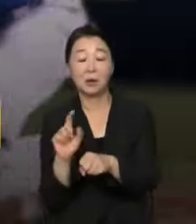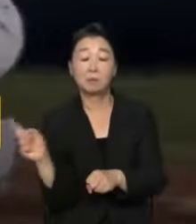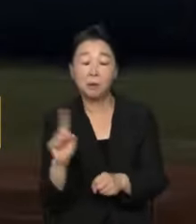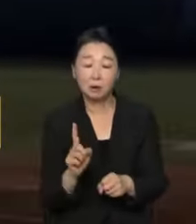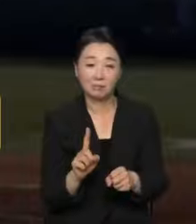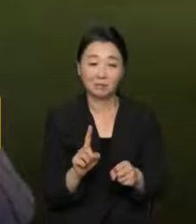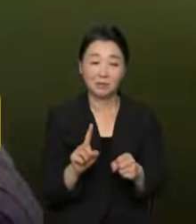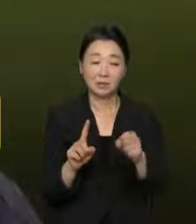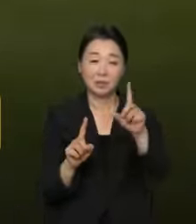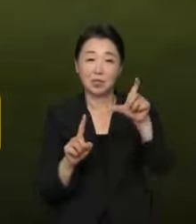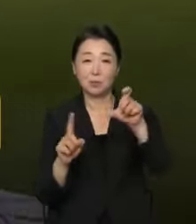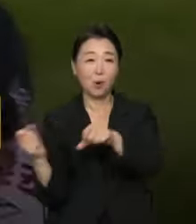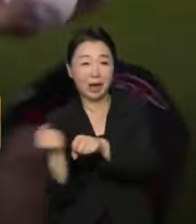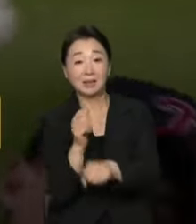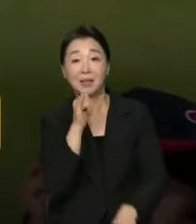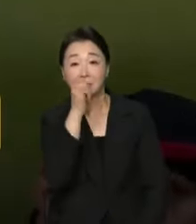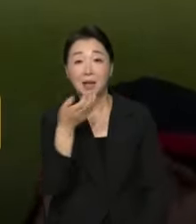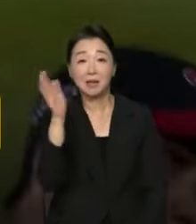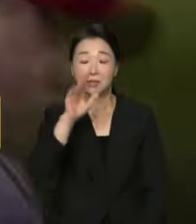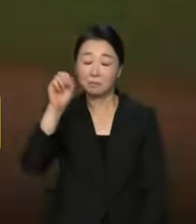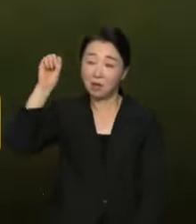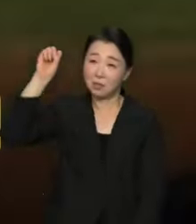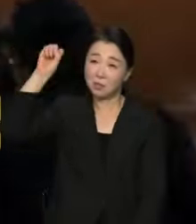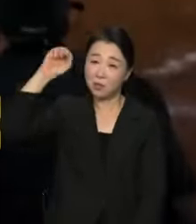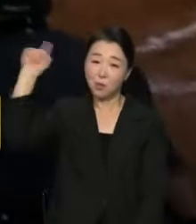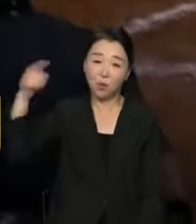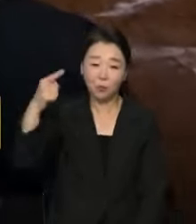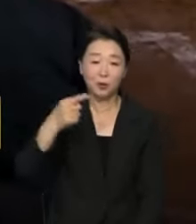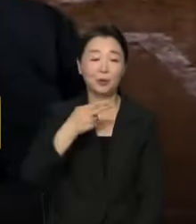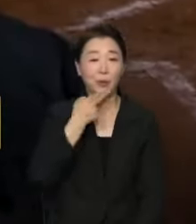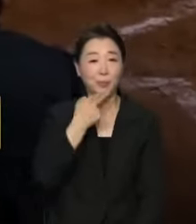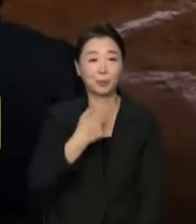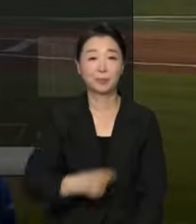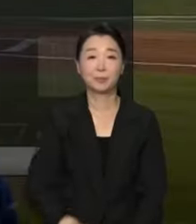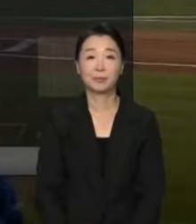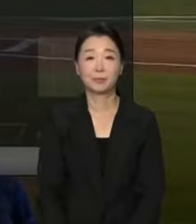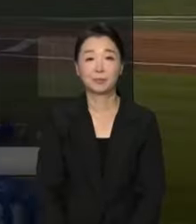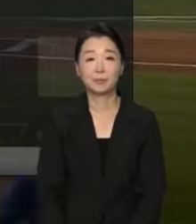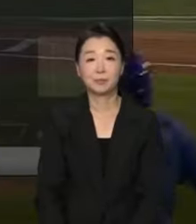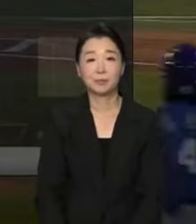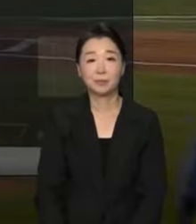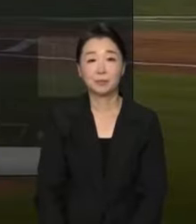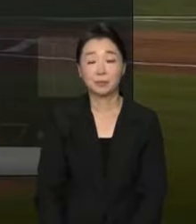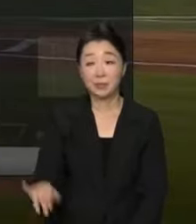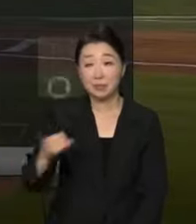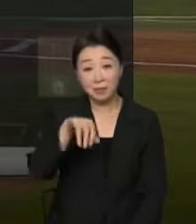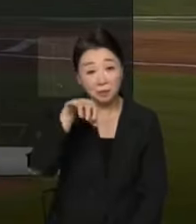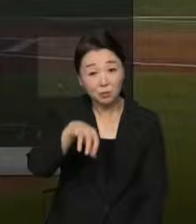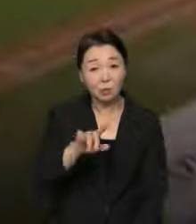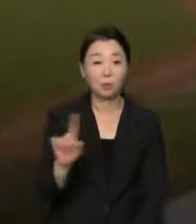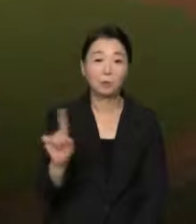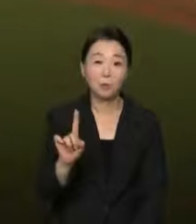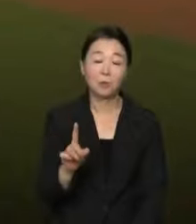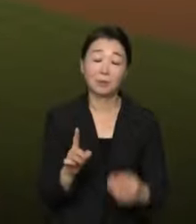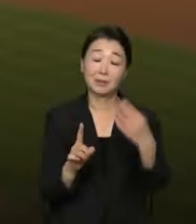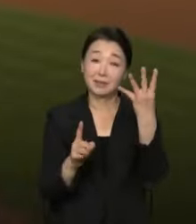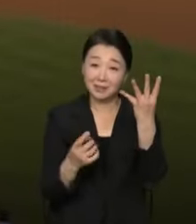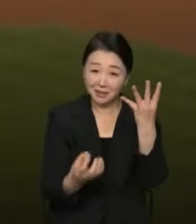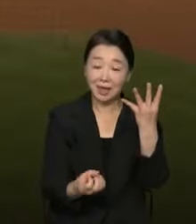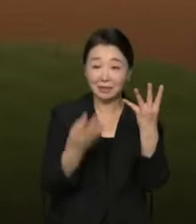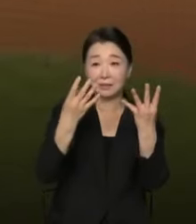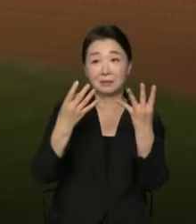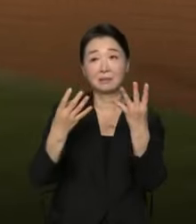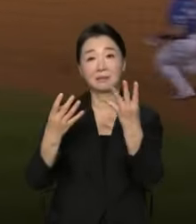15안타를 맞았지만 눈에 띄는 건 홈런을 전혀 허용하지 않은 부분입니다. 특히 잠실구장에서는 4승 4패,